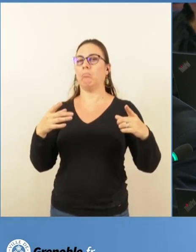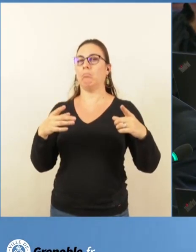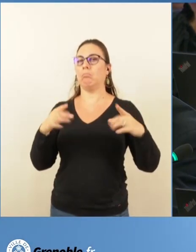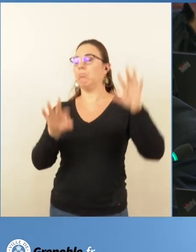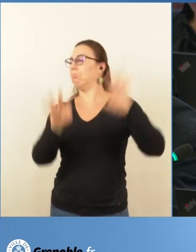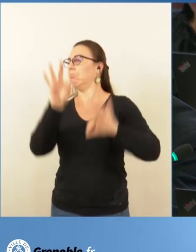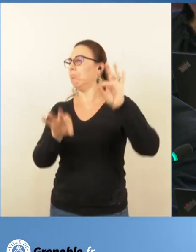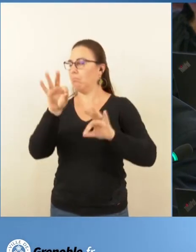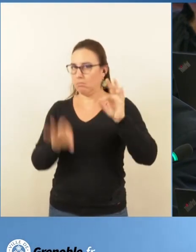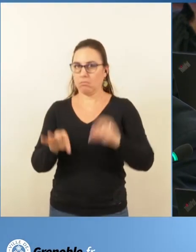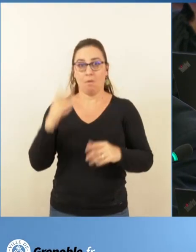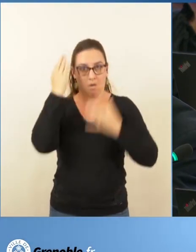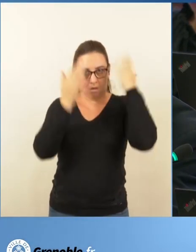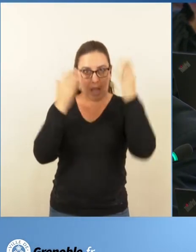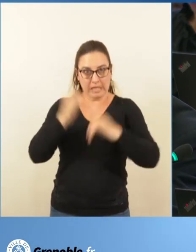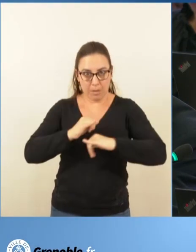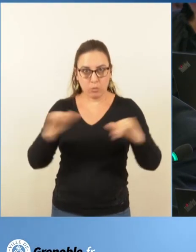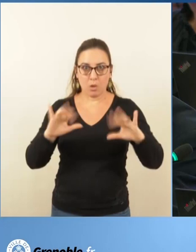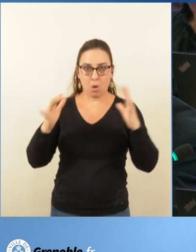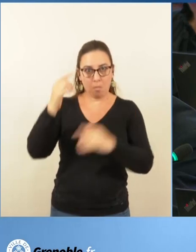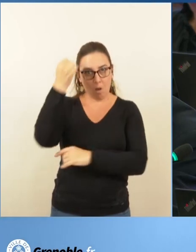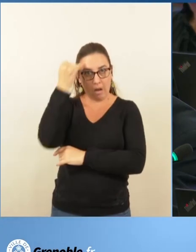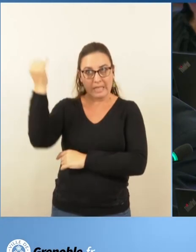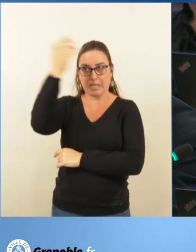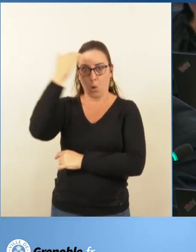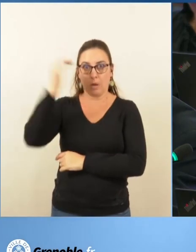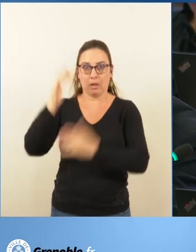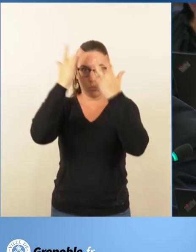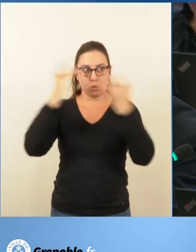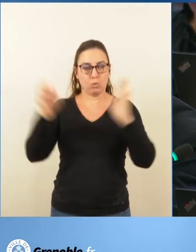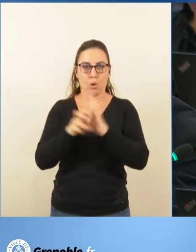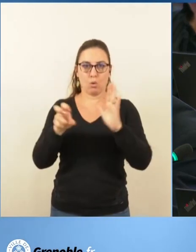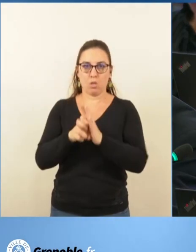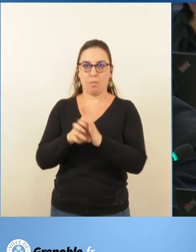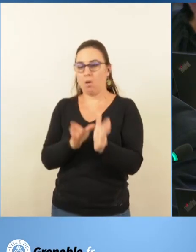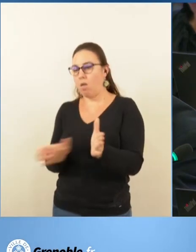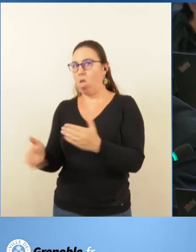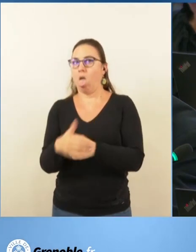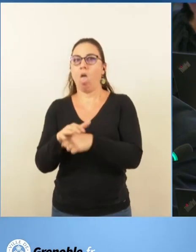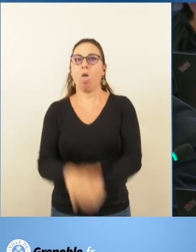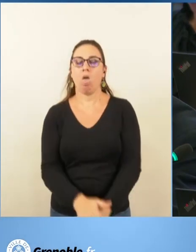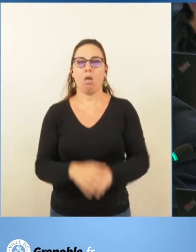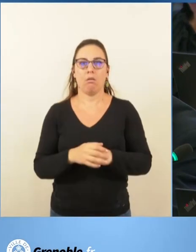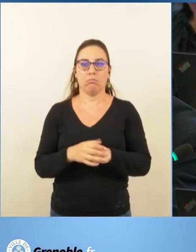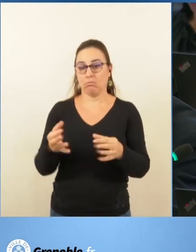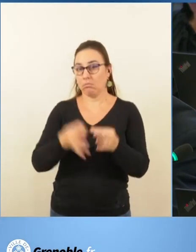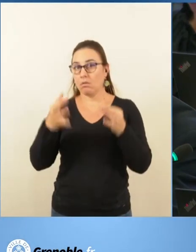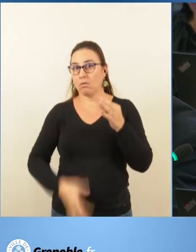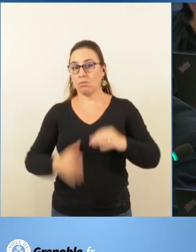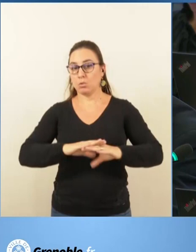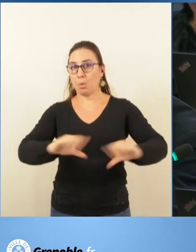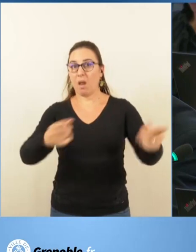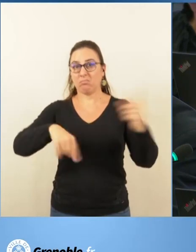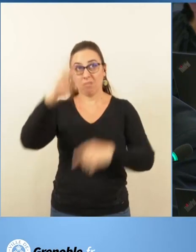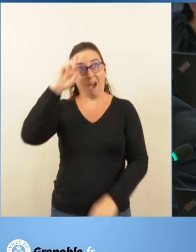très inquiets de cette prise en main et de cette idéologie de la culture grenobleoise dans ces résultats elle ne fait visiblement pas